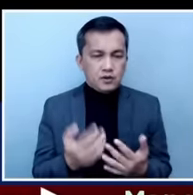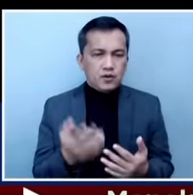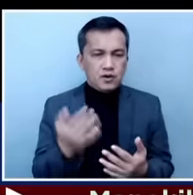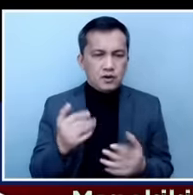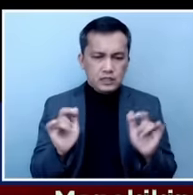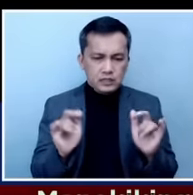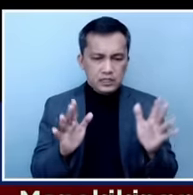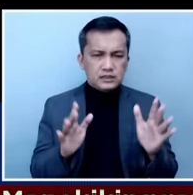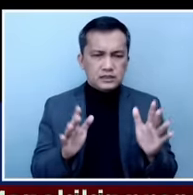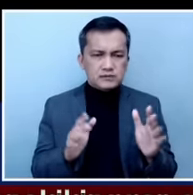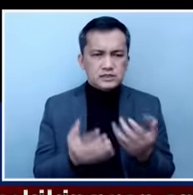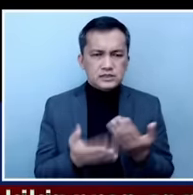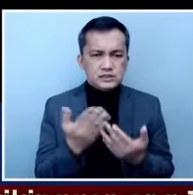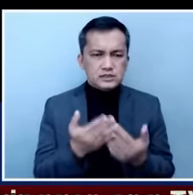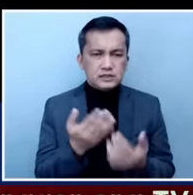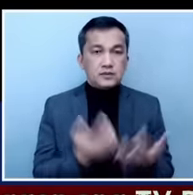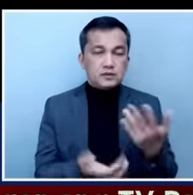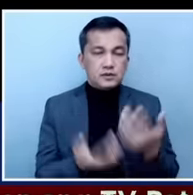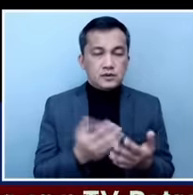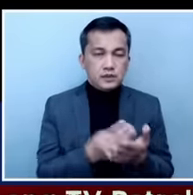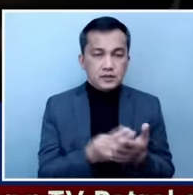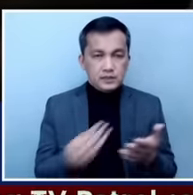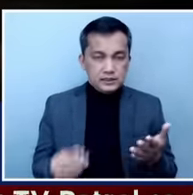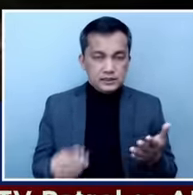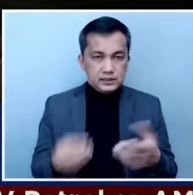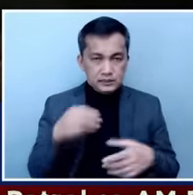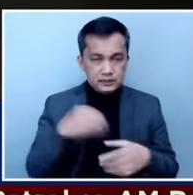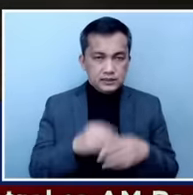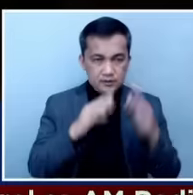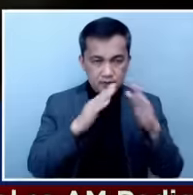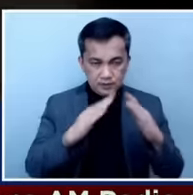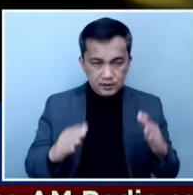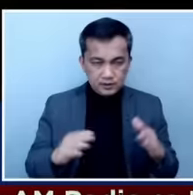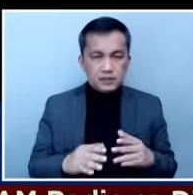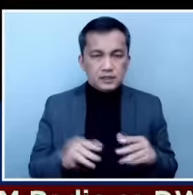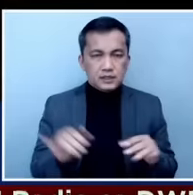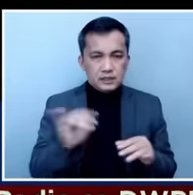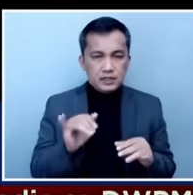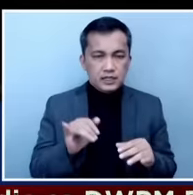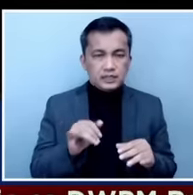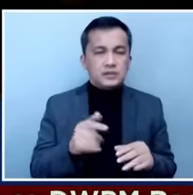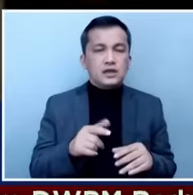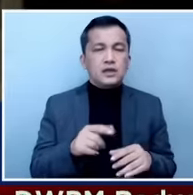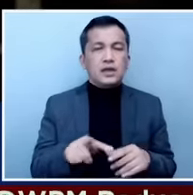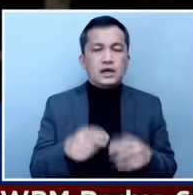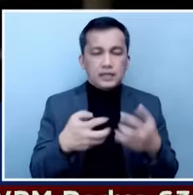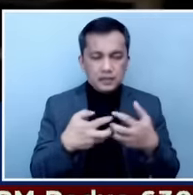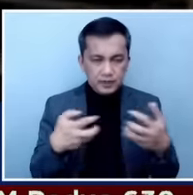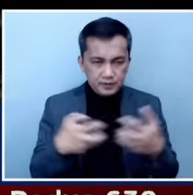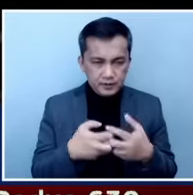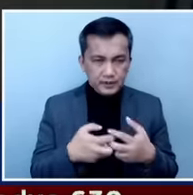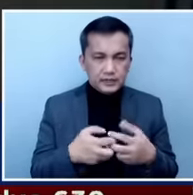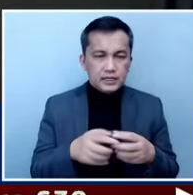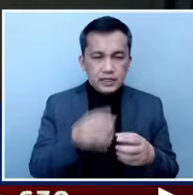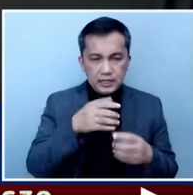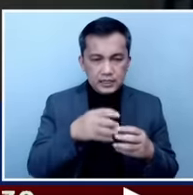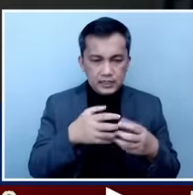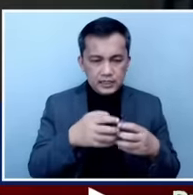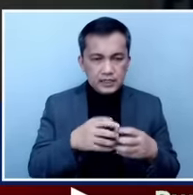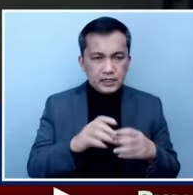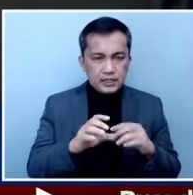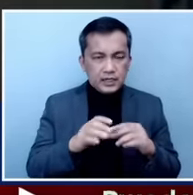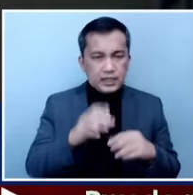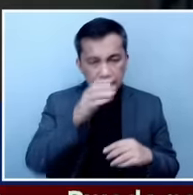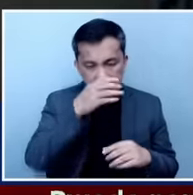at combustible materials sa loob ng bodega tulad ng goma, karton at papel. Umabot ng mahigit